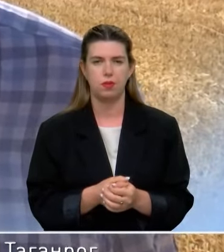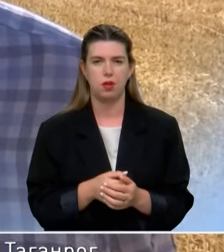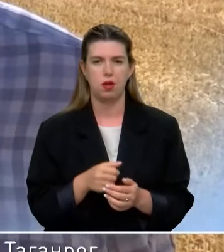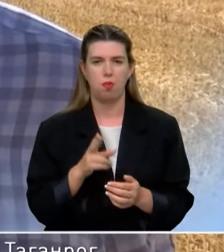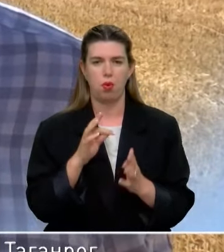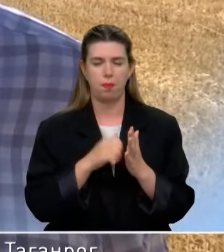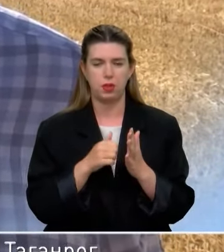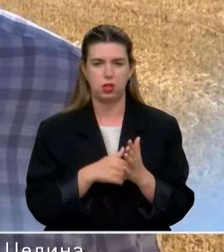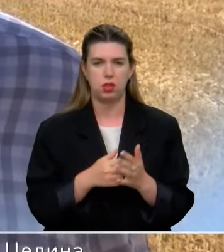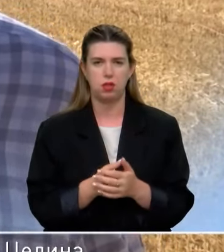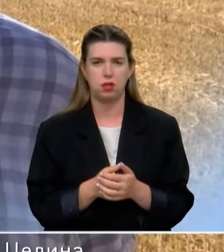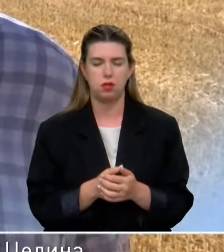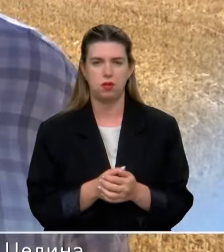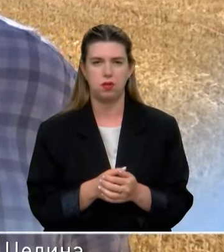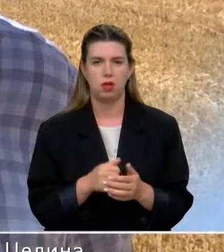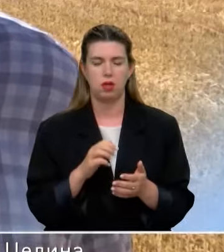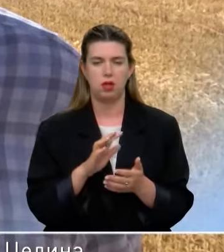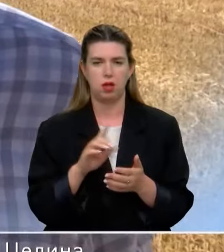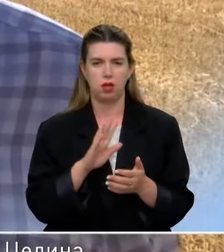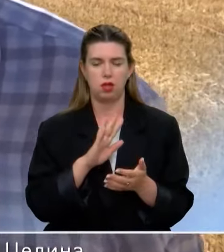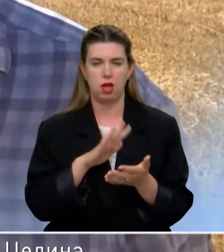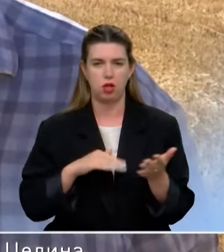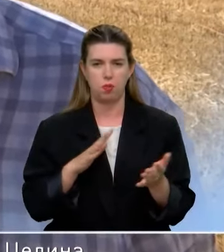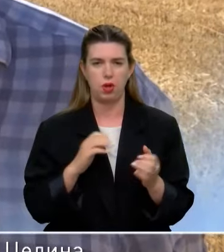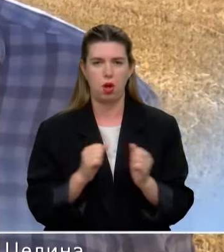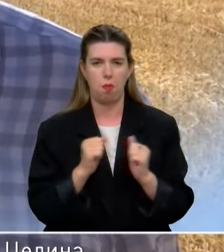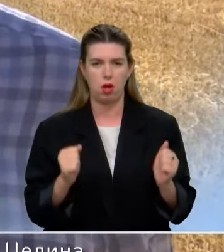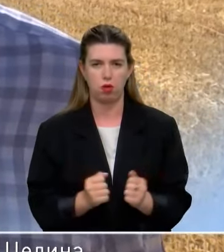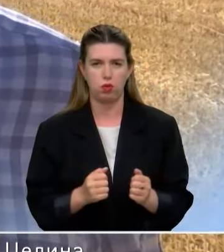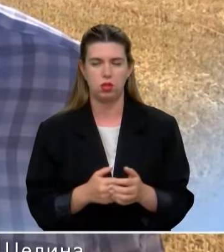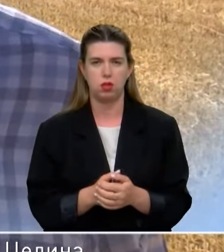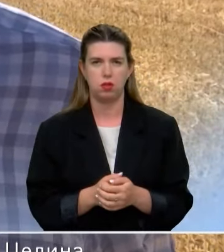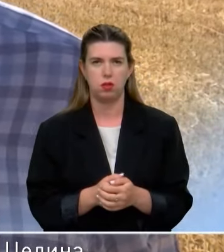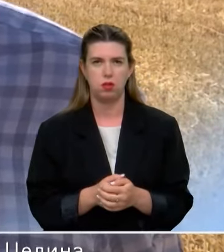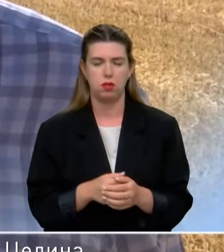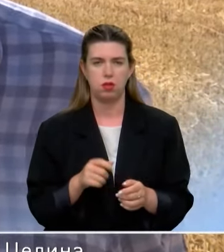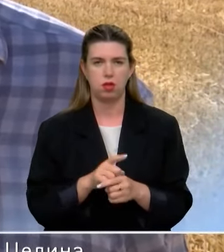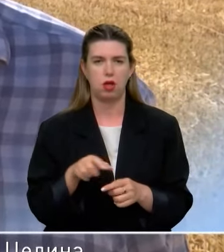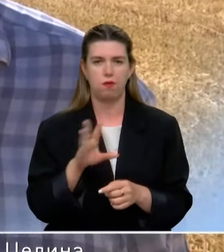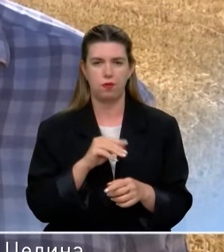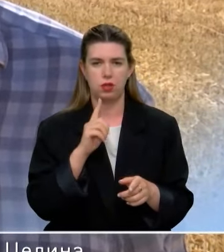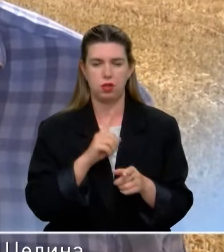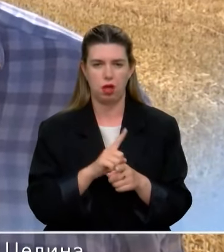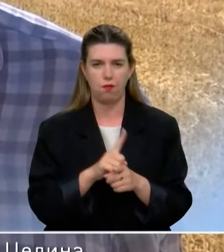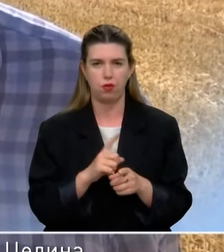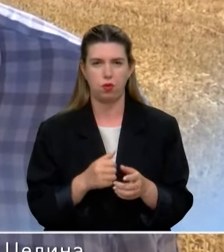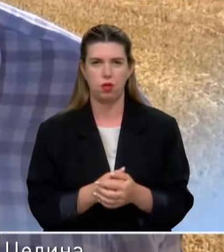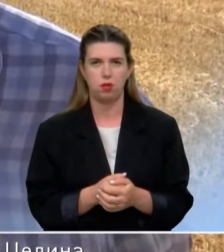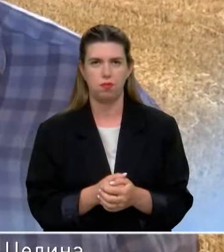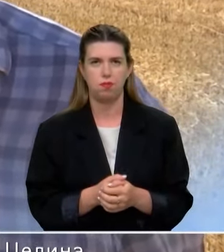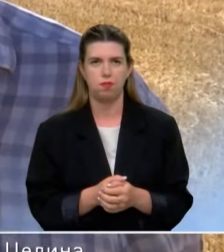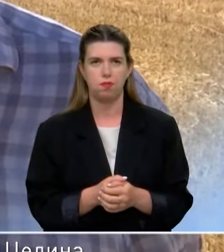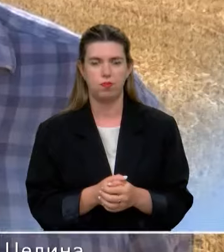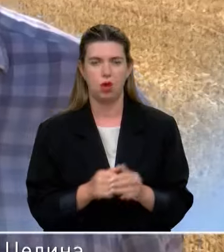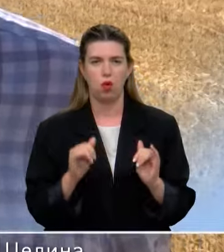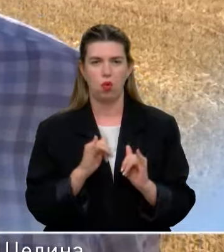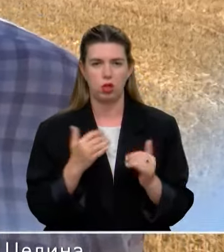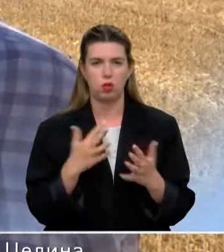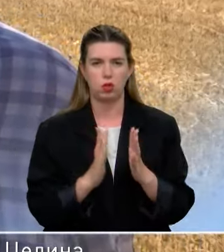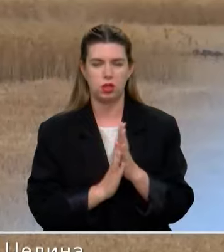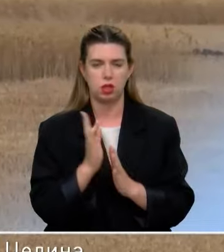этого можно сказать выжали Потом ударили морозы ещё тоже на беда кури но тем не менее